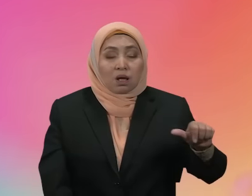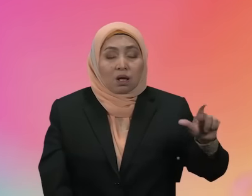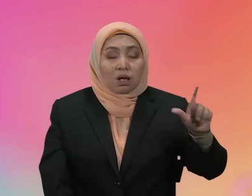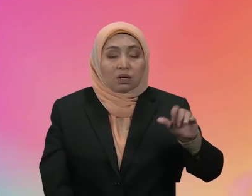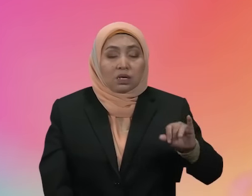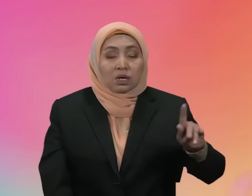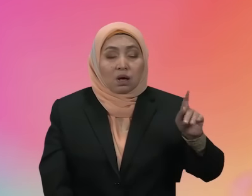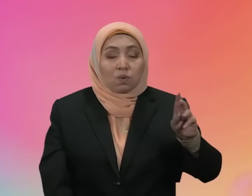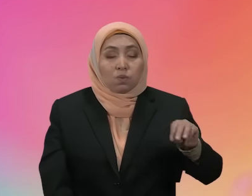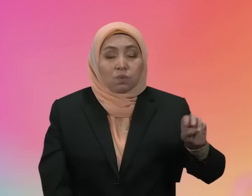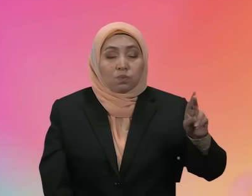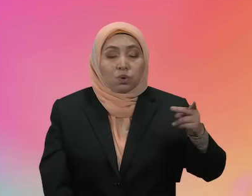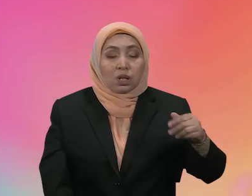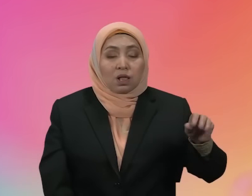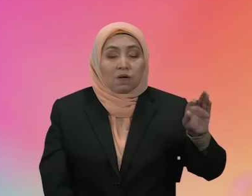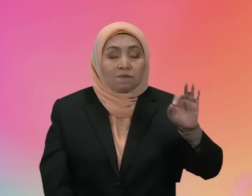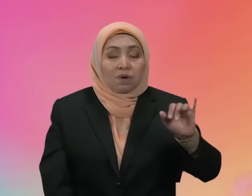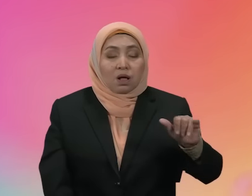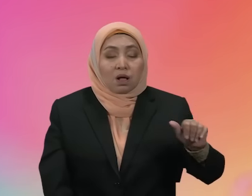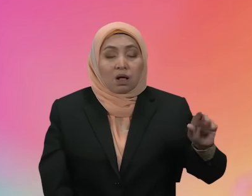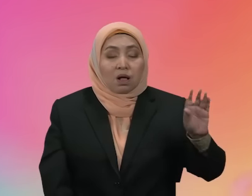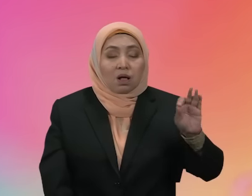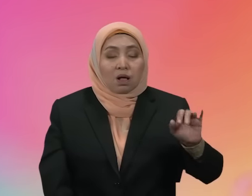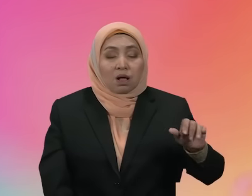وأولئك هم